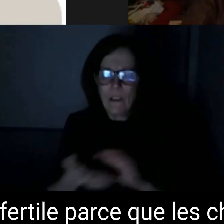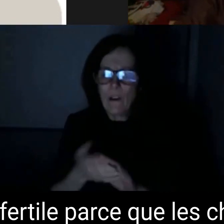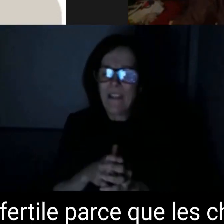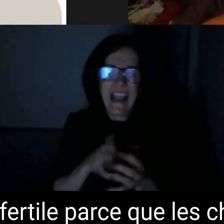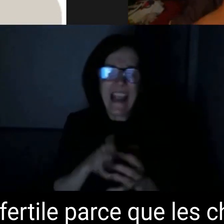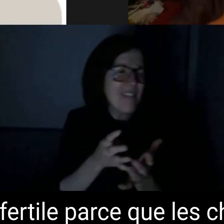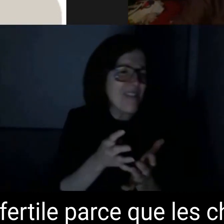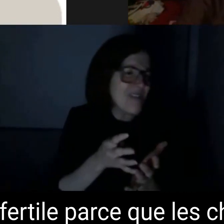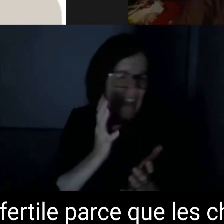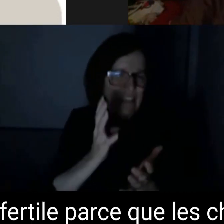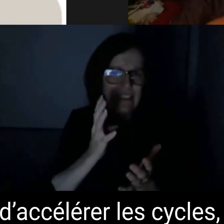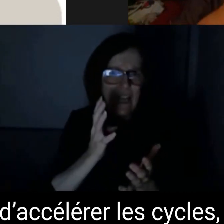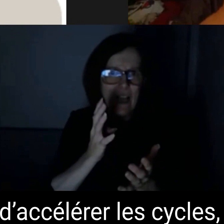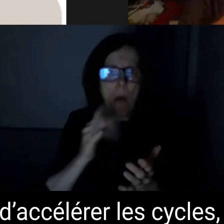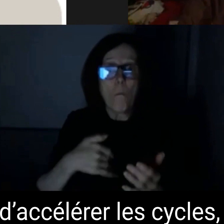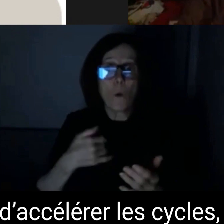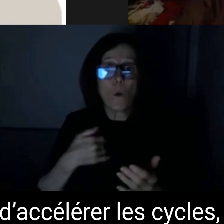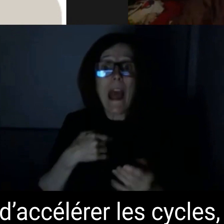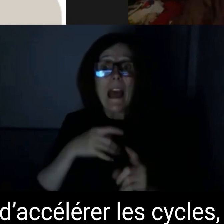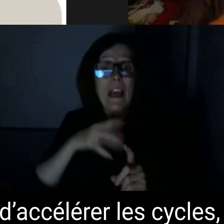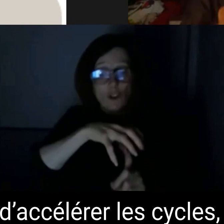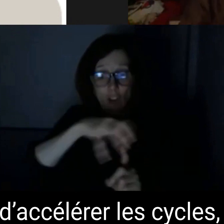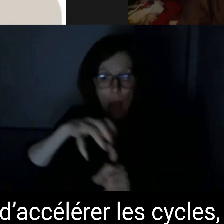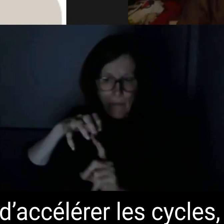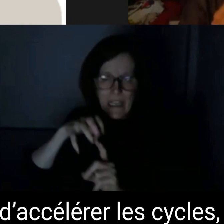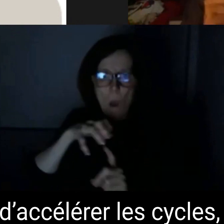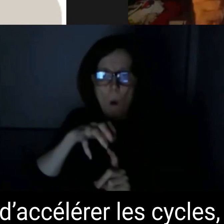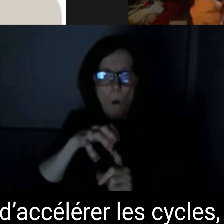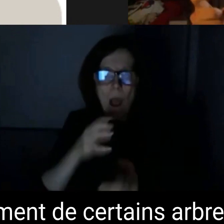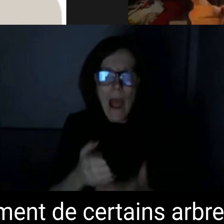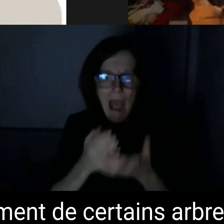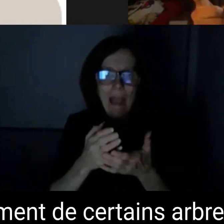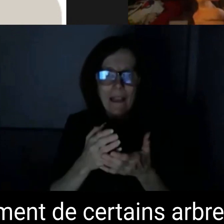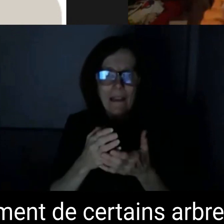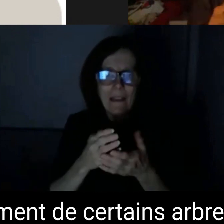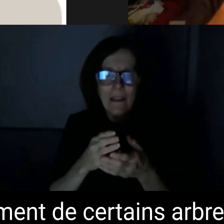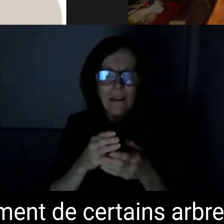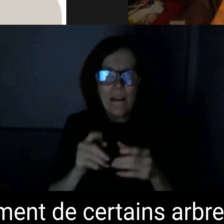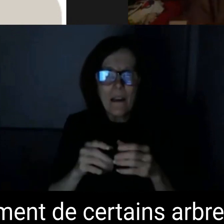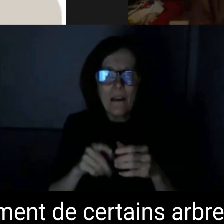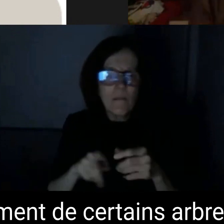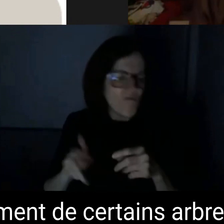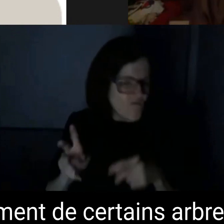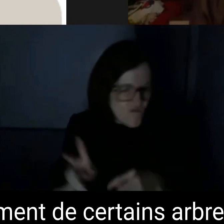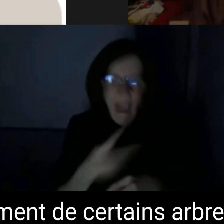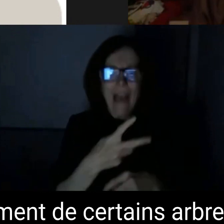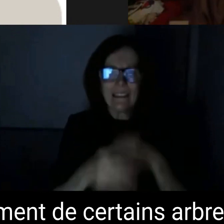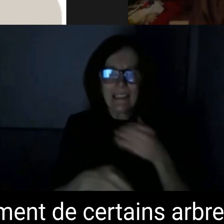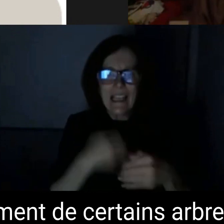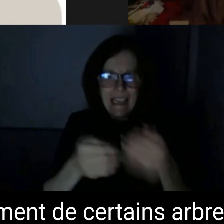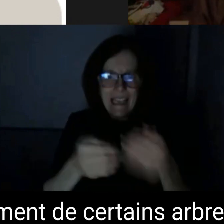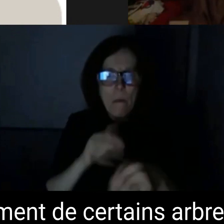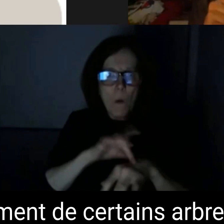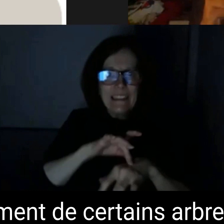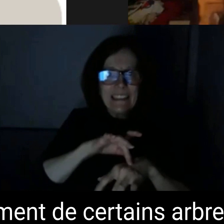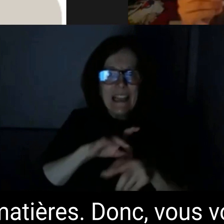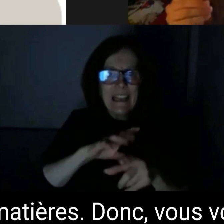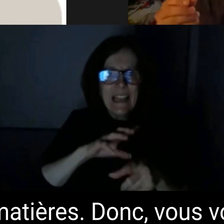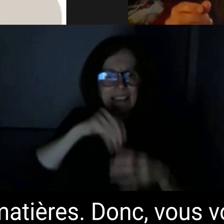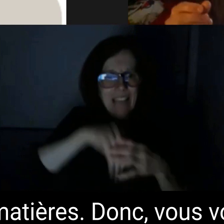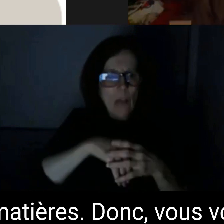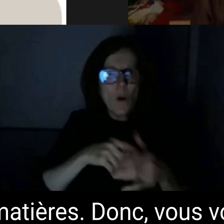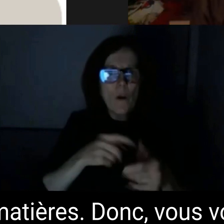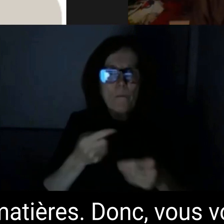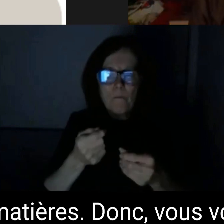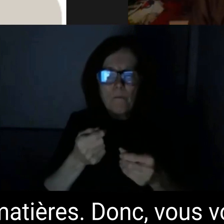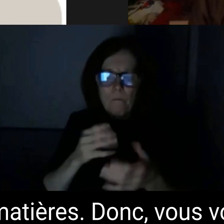que les champignons vont permettre d'accélérer les cycles, comme on dit, d'ennoblissement de certains arbres, mais aussi de